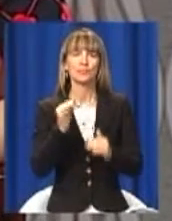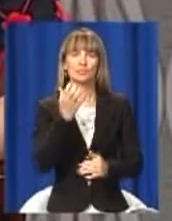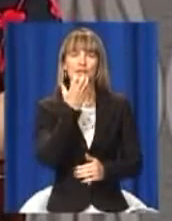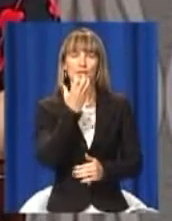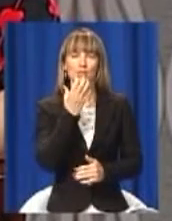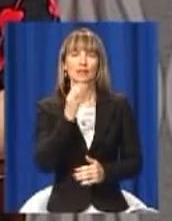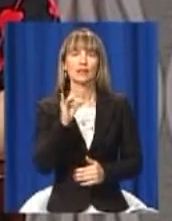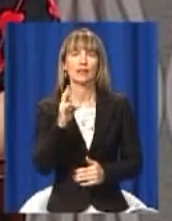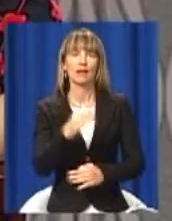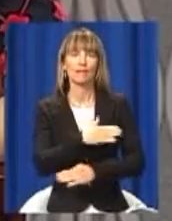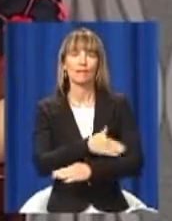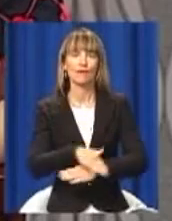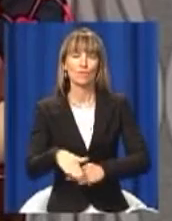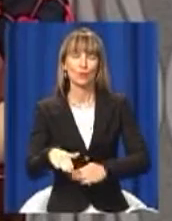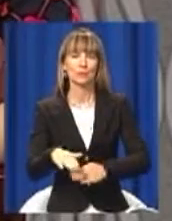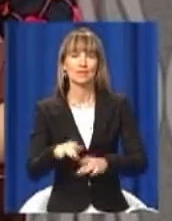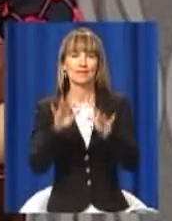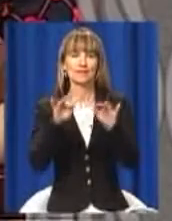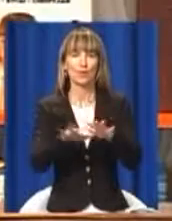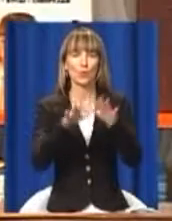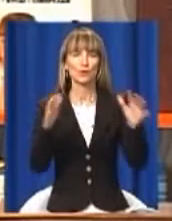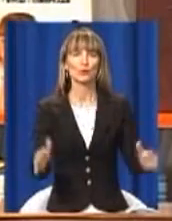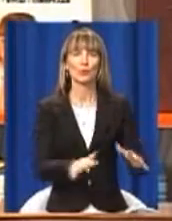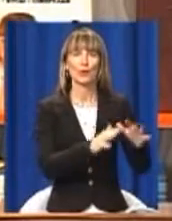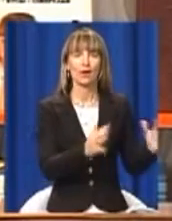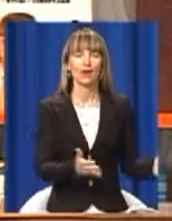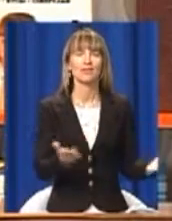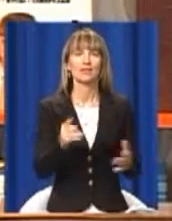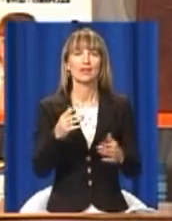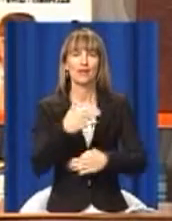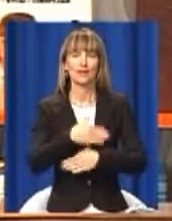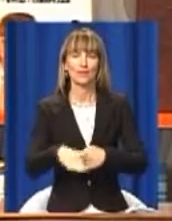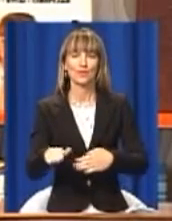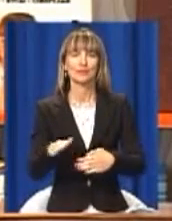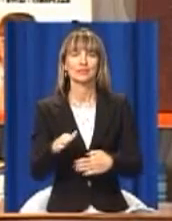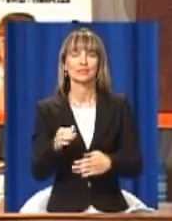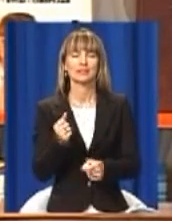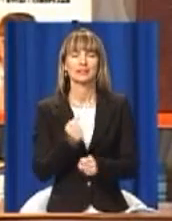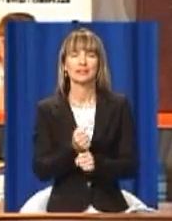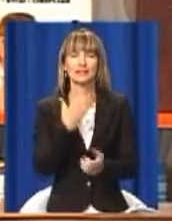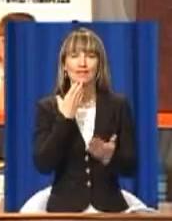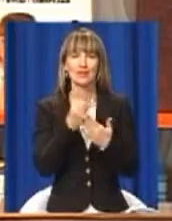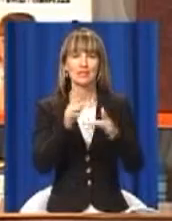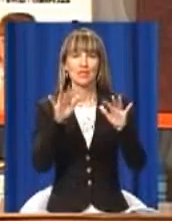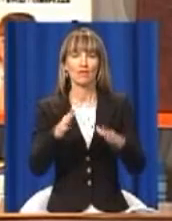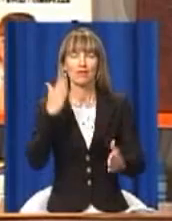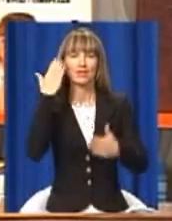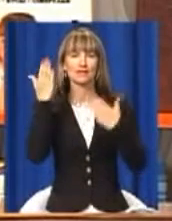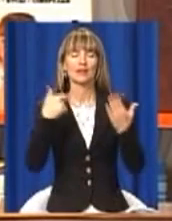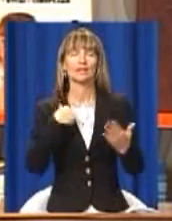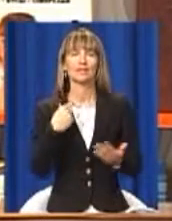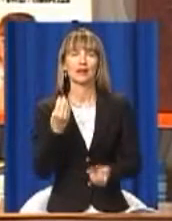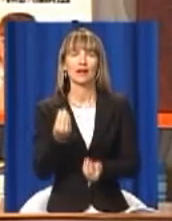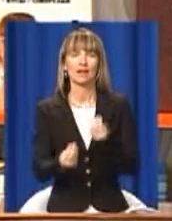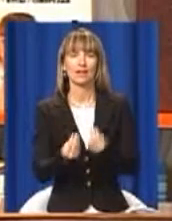затишку, і на вулиці, в сніжних кучугурах. Саша, як ти взагалі на вулиці справляєш свої такі снігові розваги? Я граю з